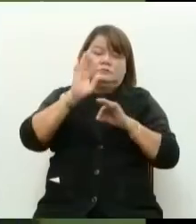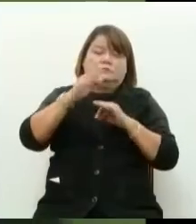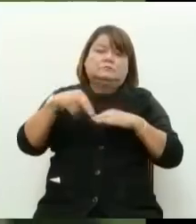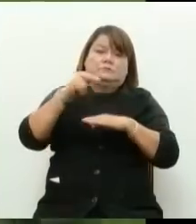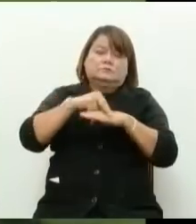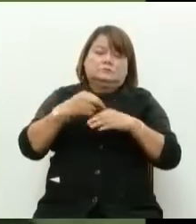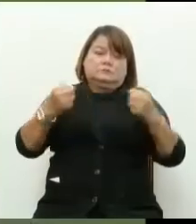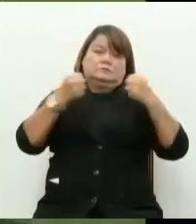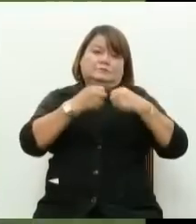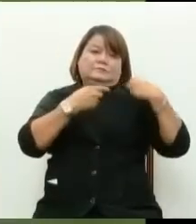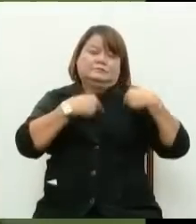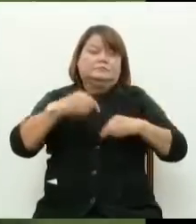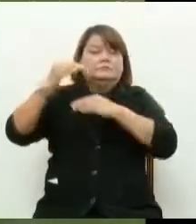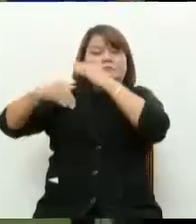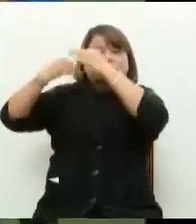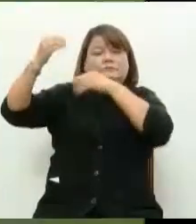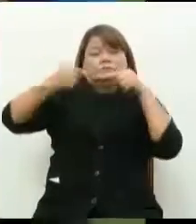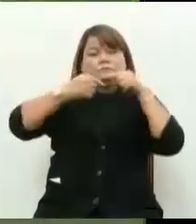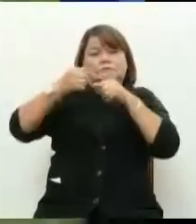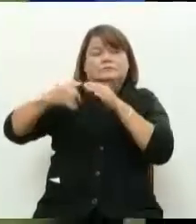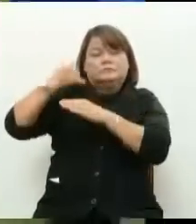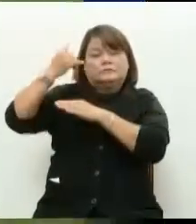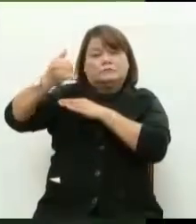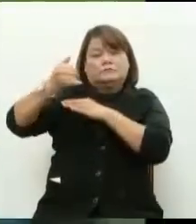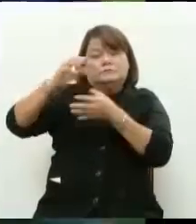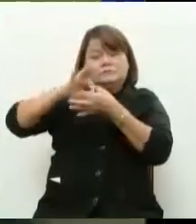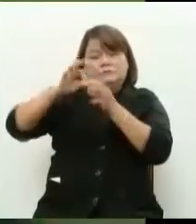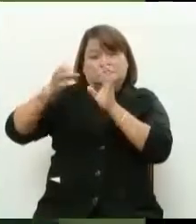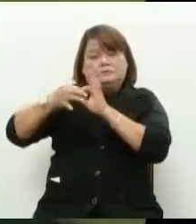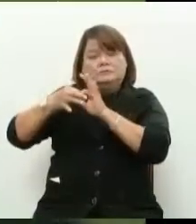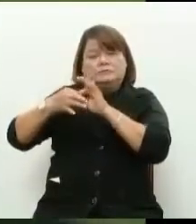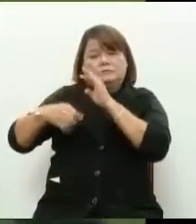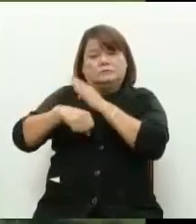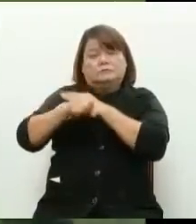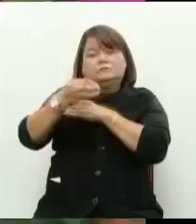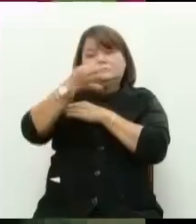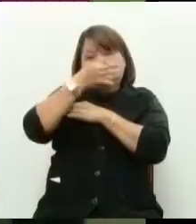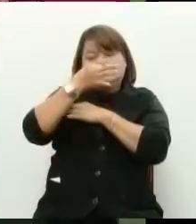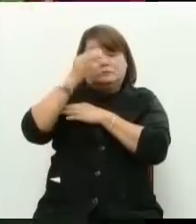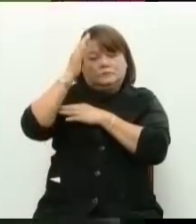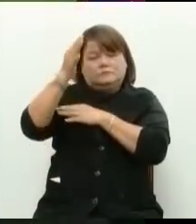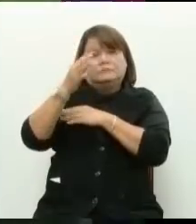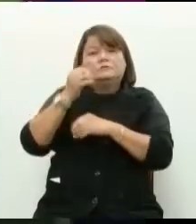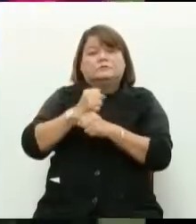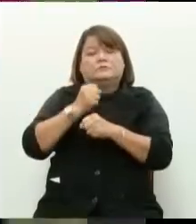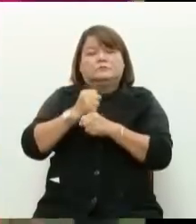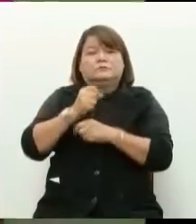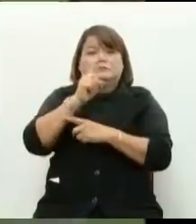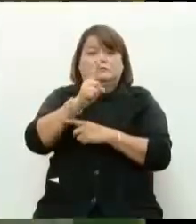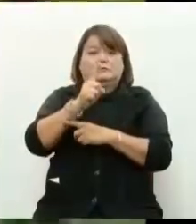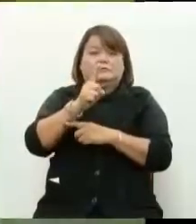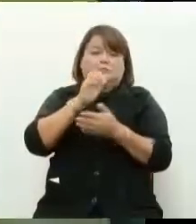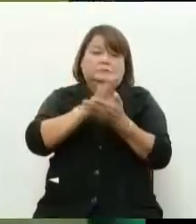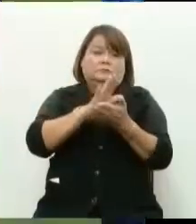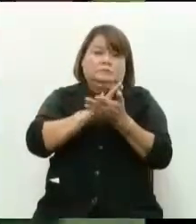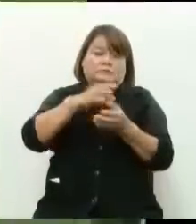จพัฒนาต่อยอดให้ก้าวสู่การเป็นนักกีฬาฟุตบอลมืออาชีพต่อไปการดำเนินการ1 โรงเ